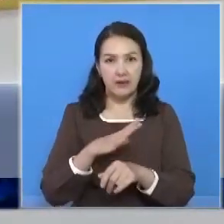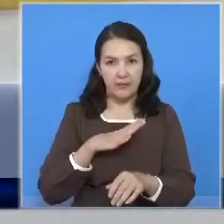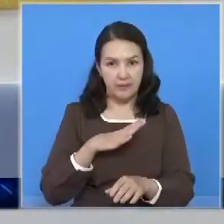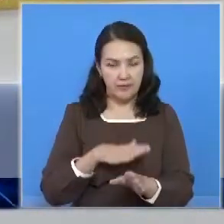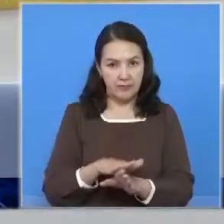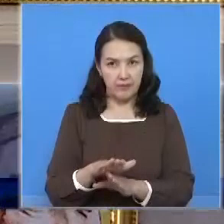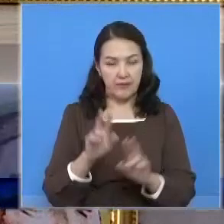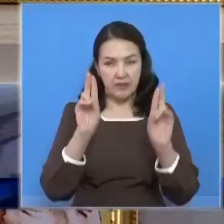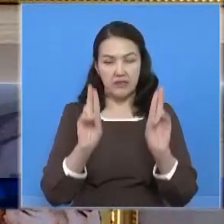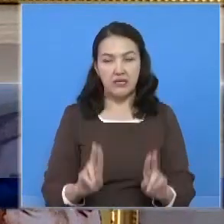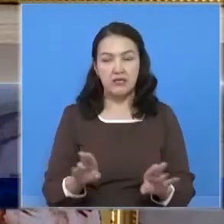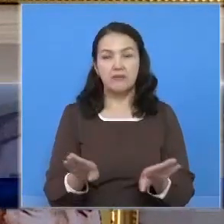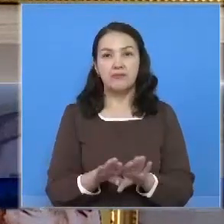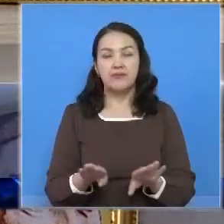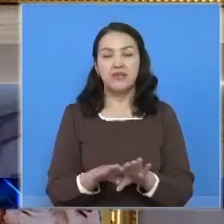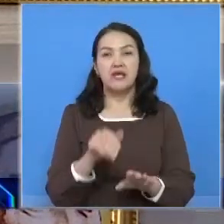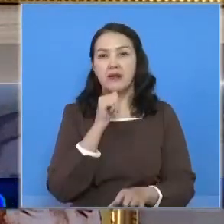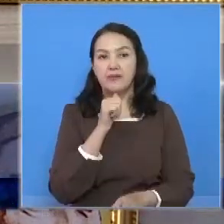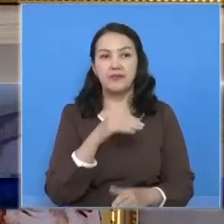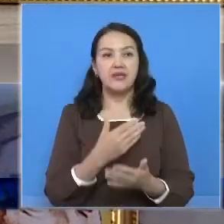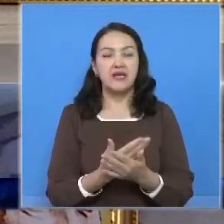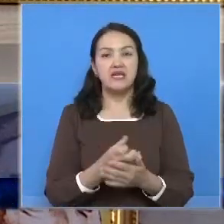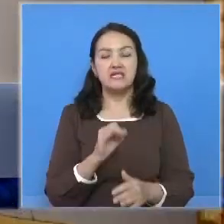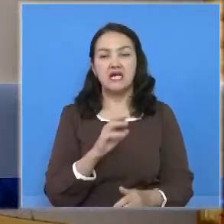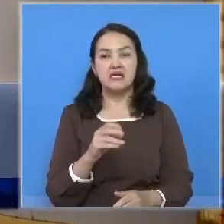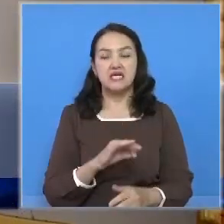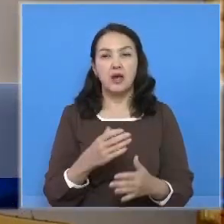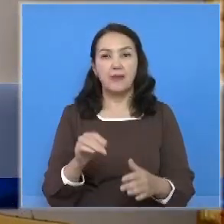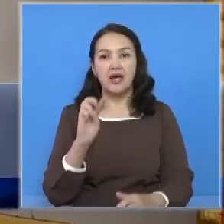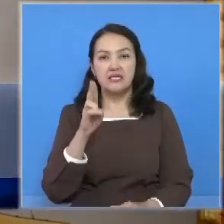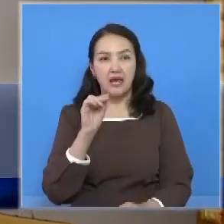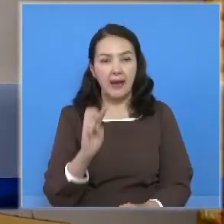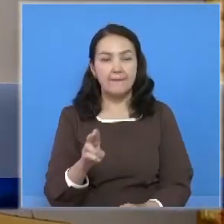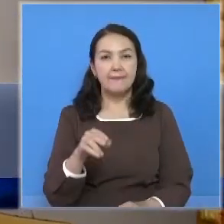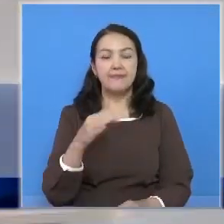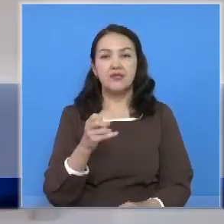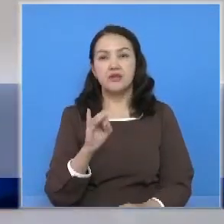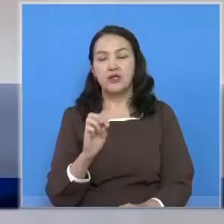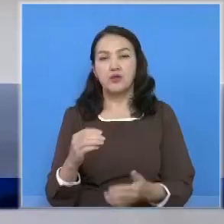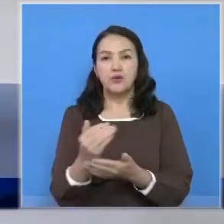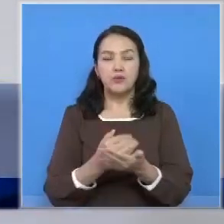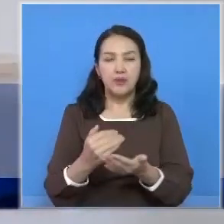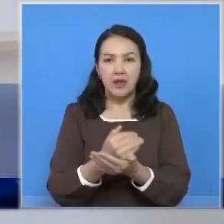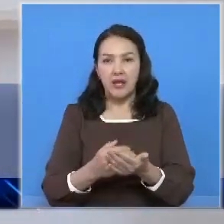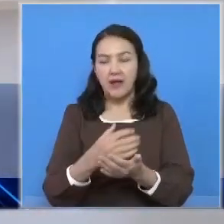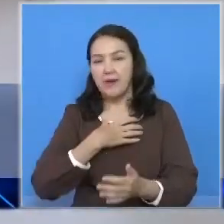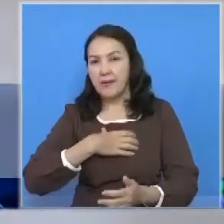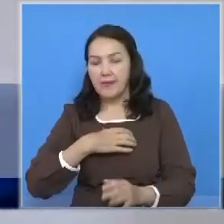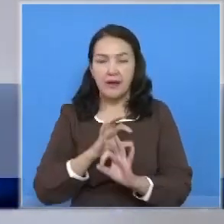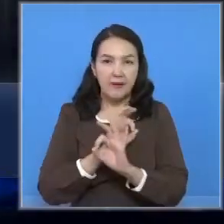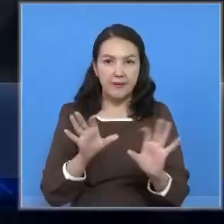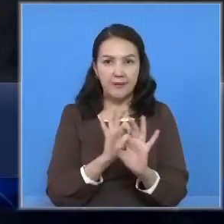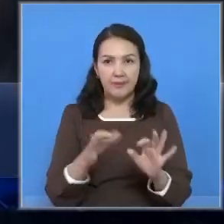орындаушылық дәстүр. Сондай ақ зерттеушілер арасында саз зергері Қазанғап, күй дастан, күй жинақтарының мән маңызы